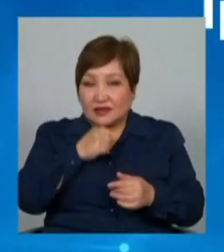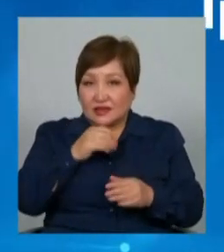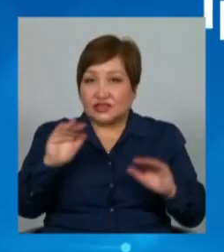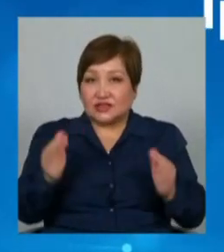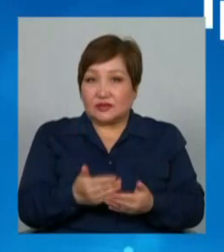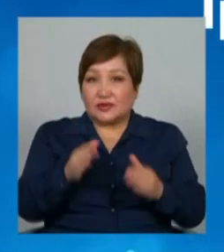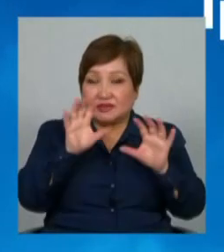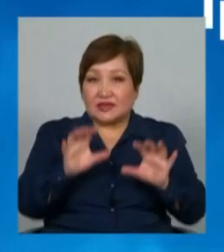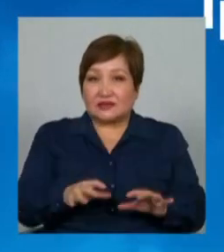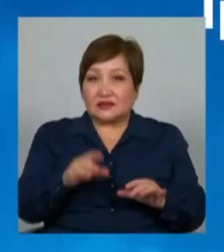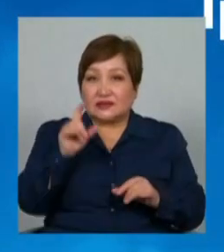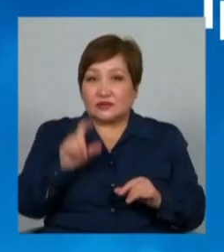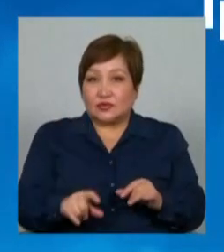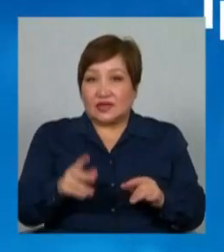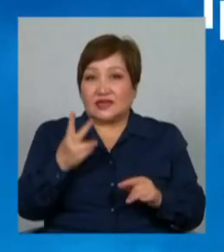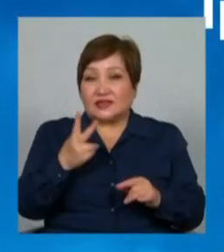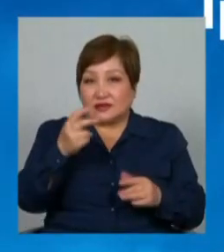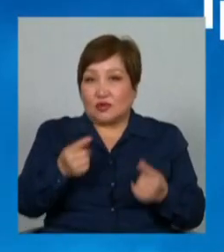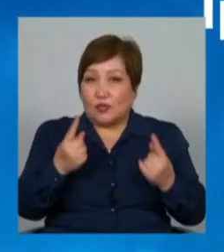қомақты көлемде айыппұл салынбақ.